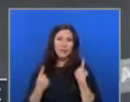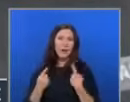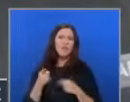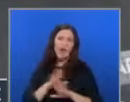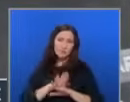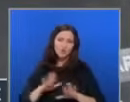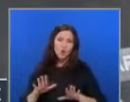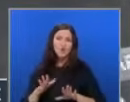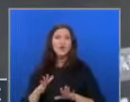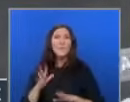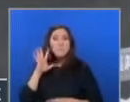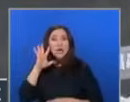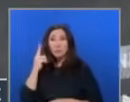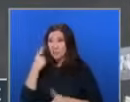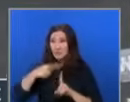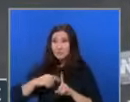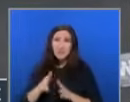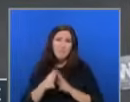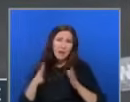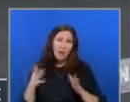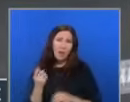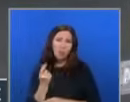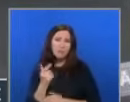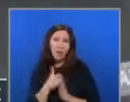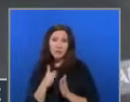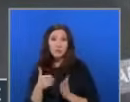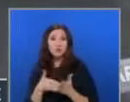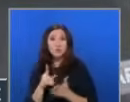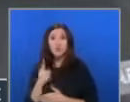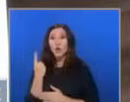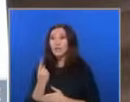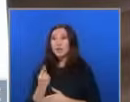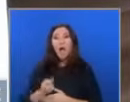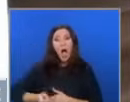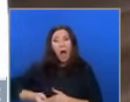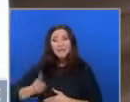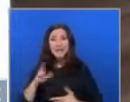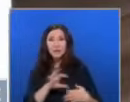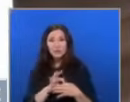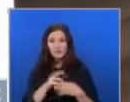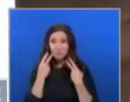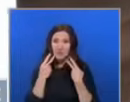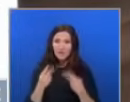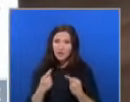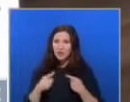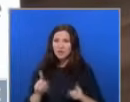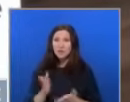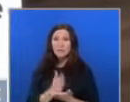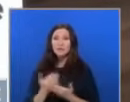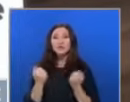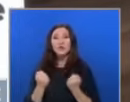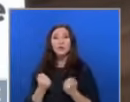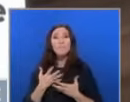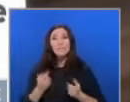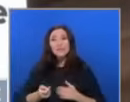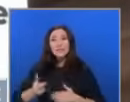Това е абсолютно безумие. 1 месец е прекалено малък срок, за да може един хазартно зависим да види разликата между живота без